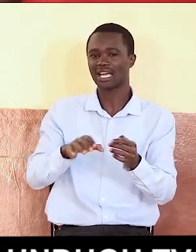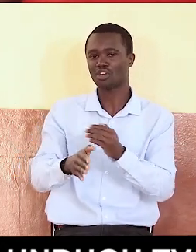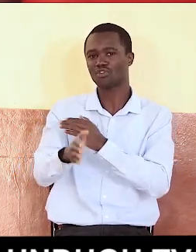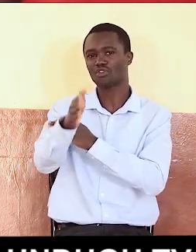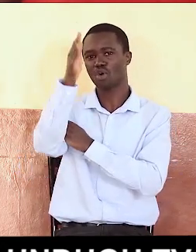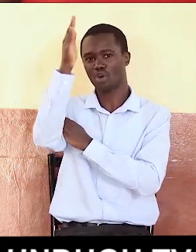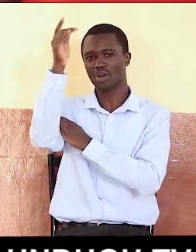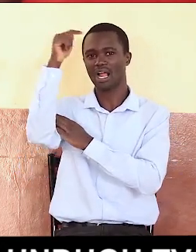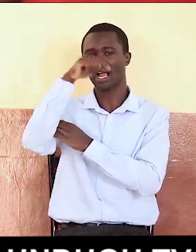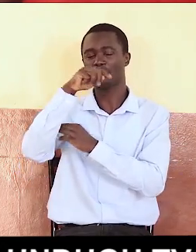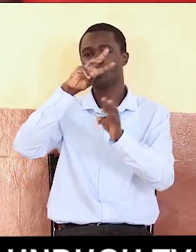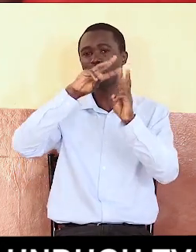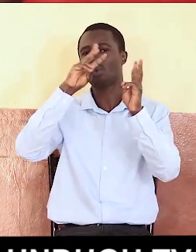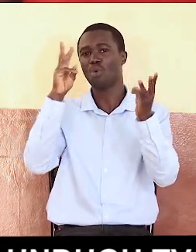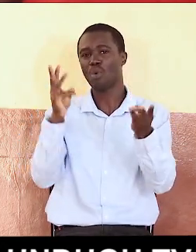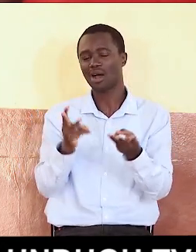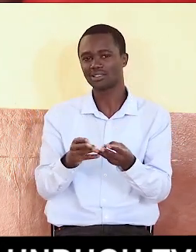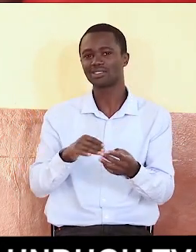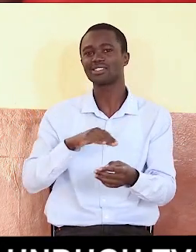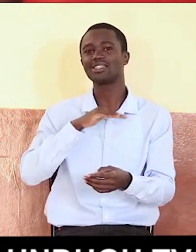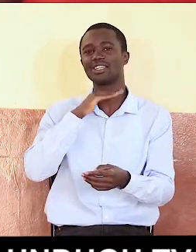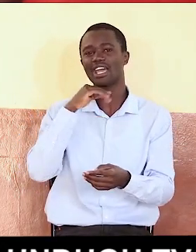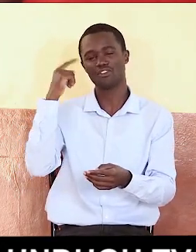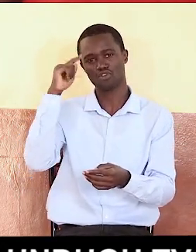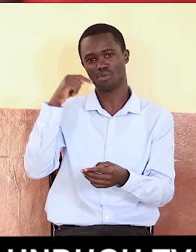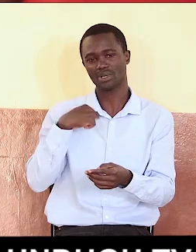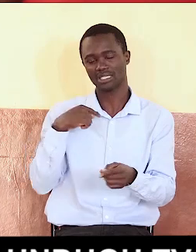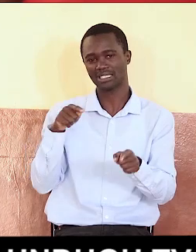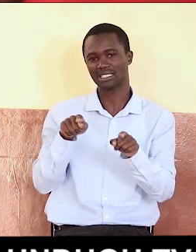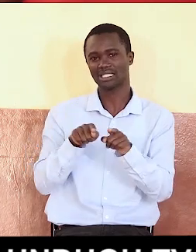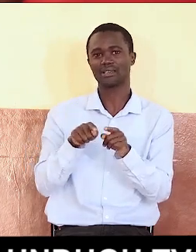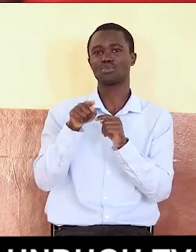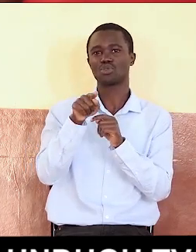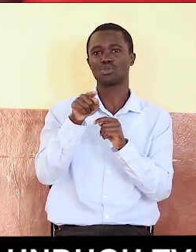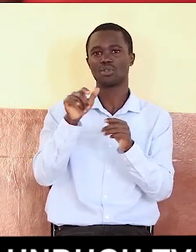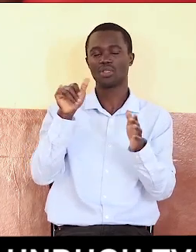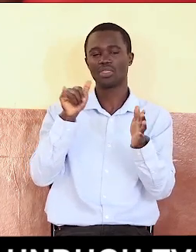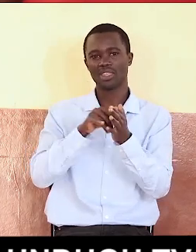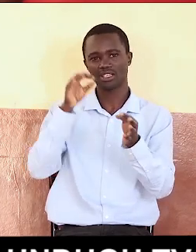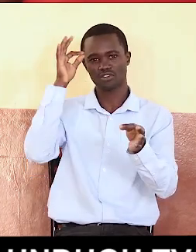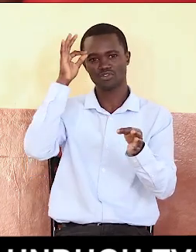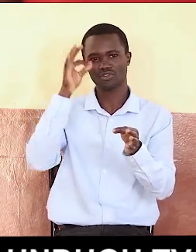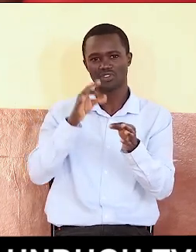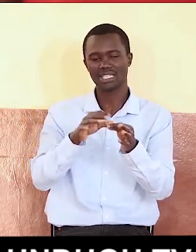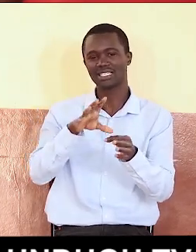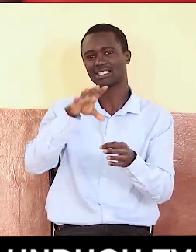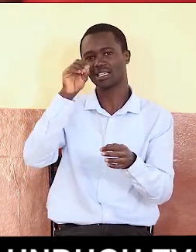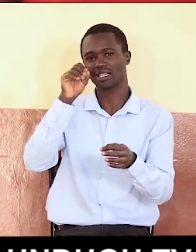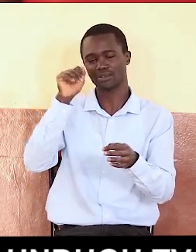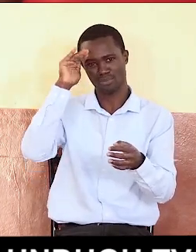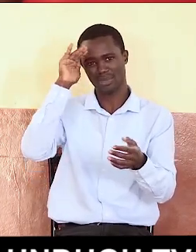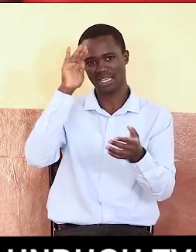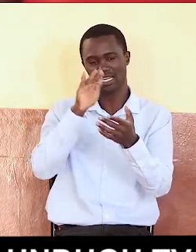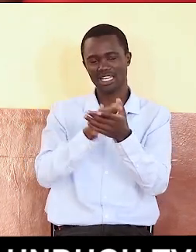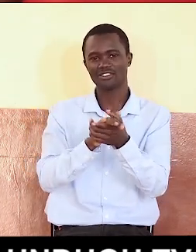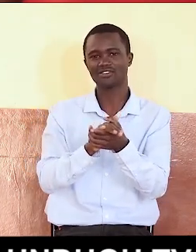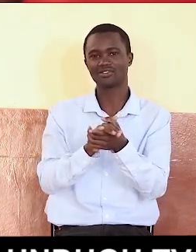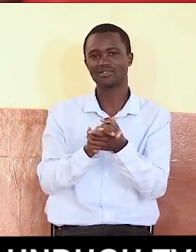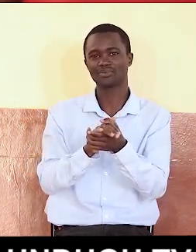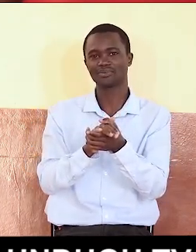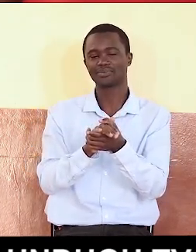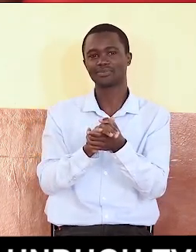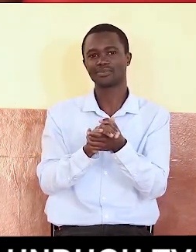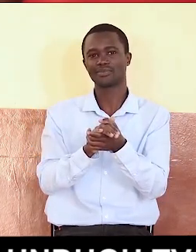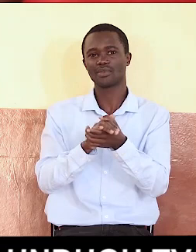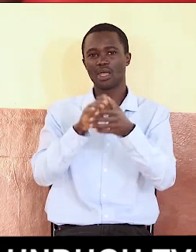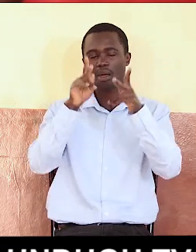kufa kwa ajili yangu na kwa ajili yako. Na hiyo imani tunayoichukua, tunamwamini ya kwamba alikuwepo pamoja